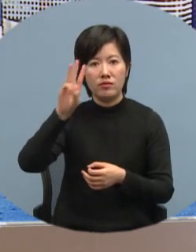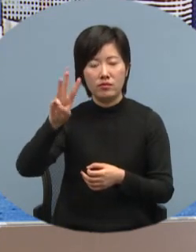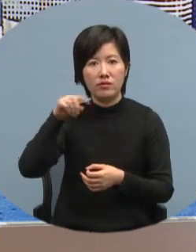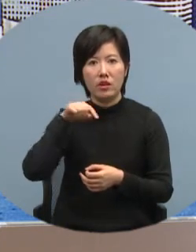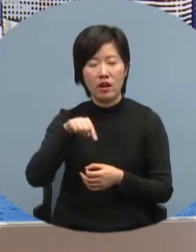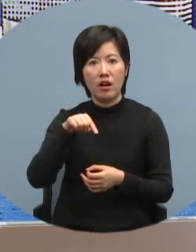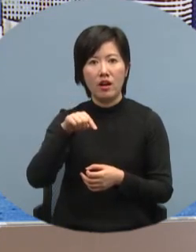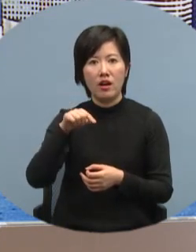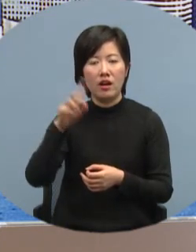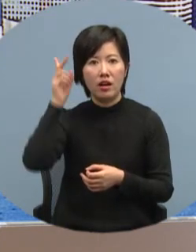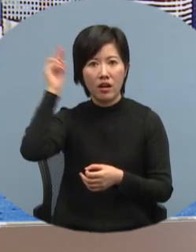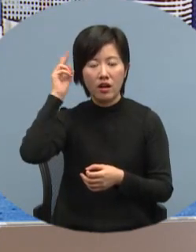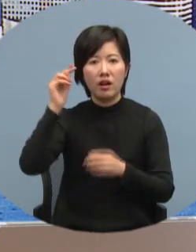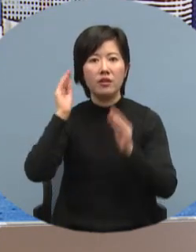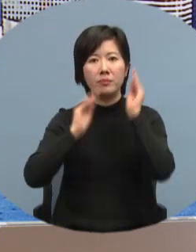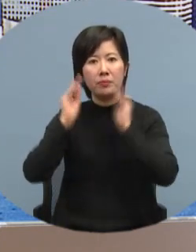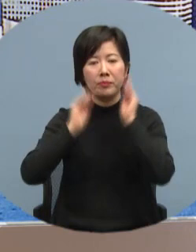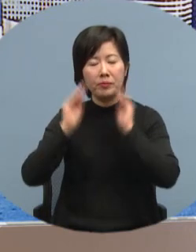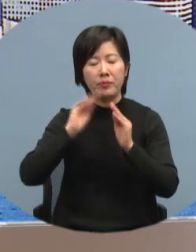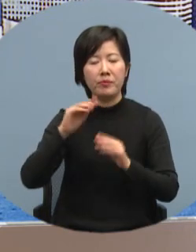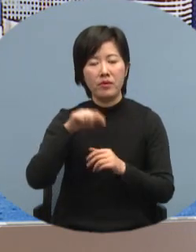salon 同埋 spa，